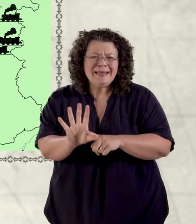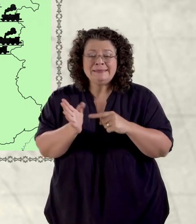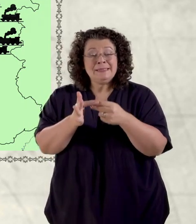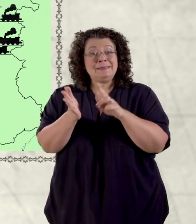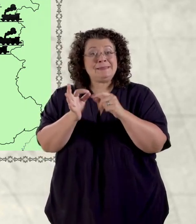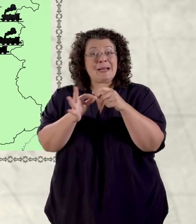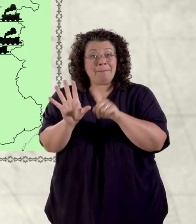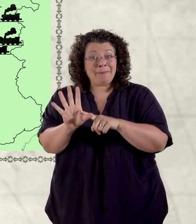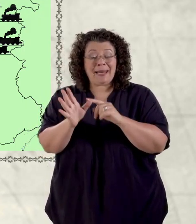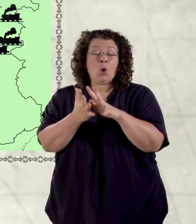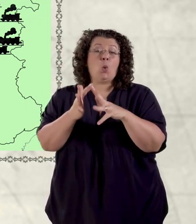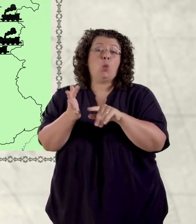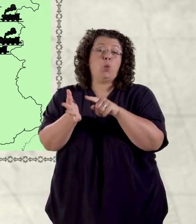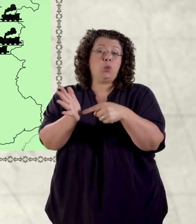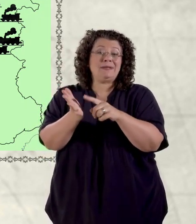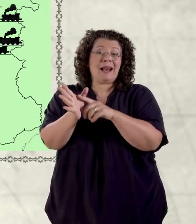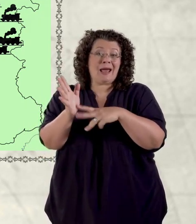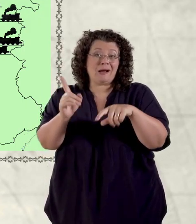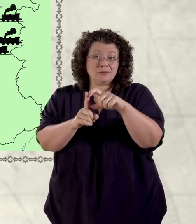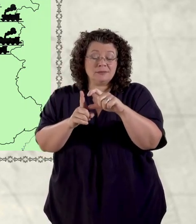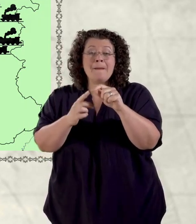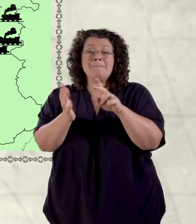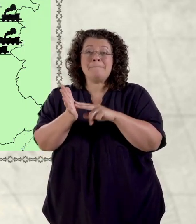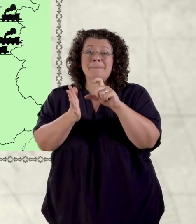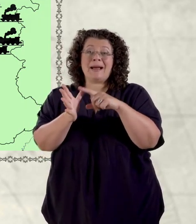pencader, a gaber ystwyth.